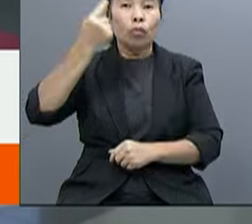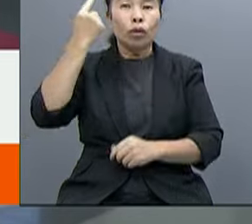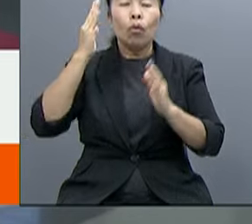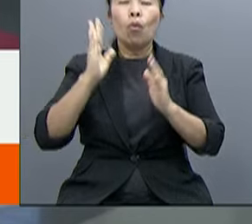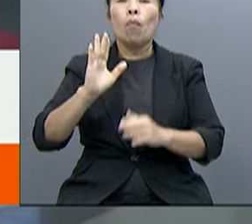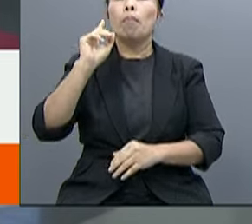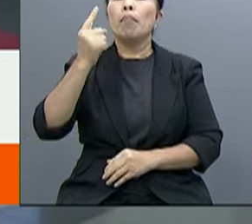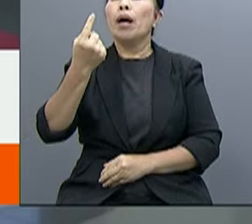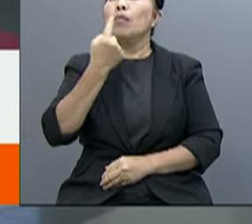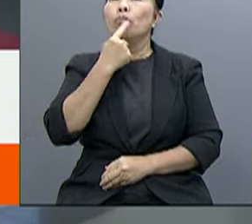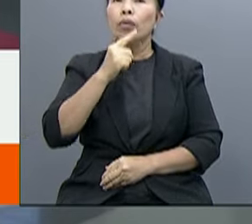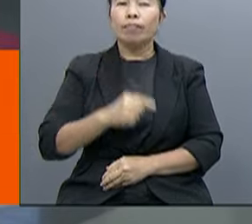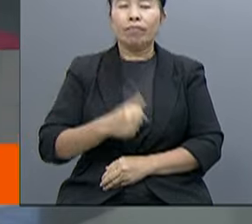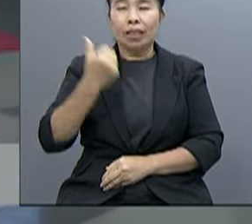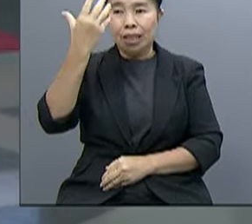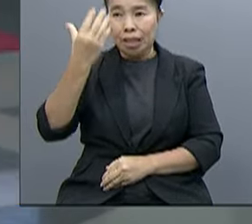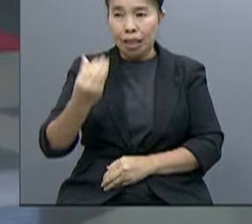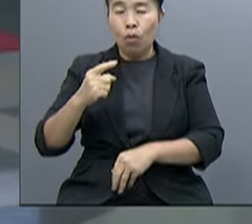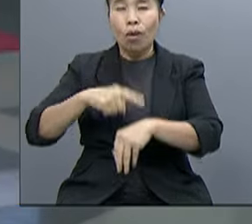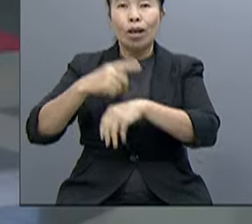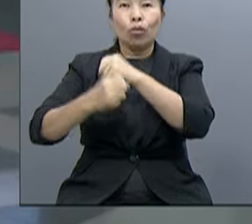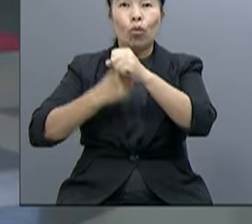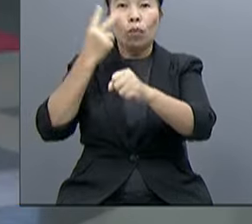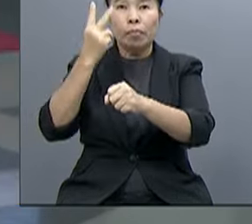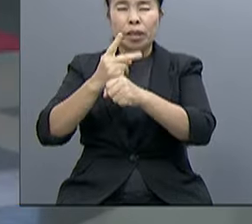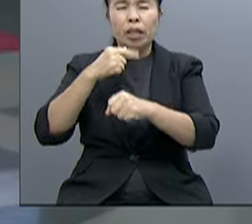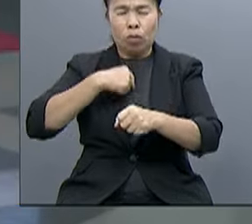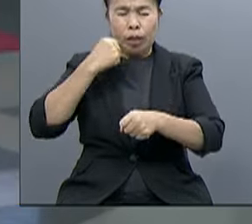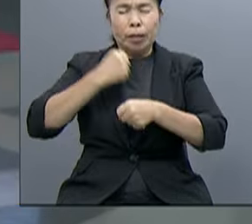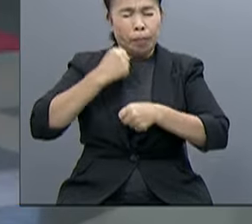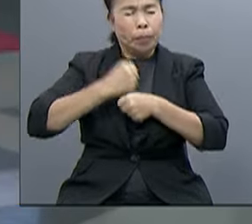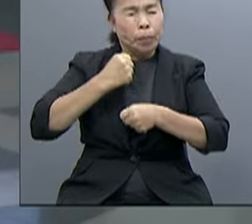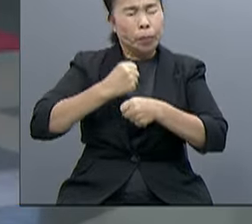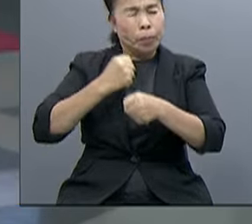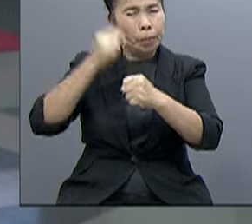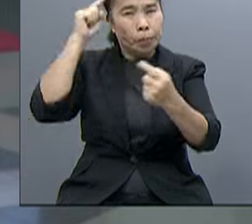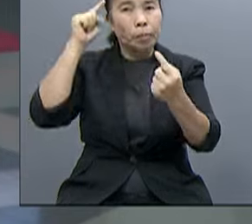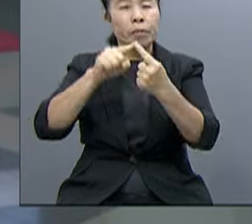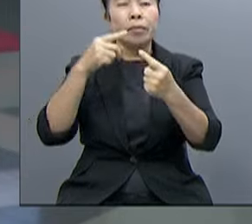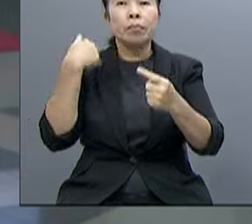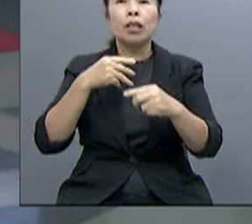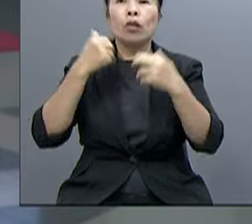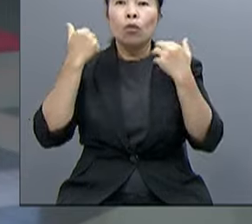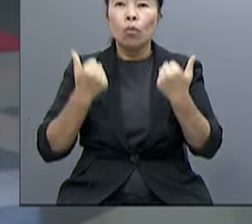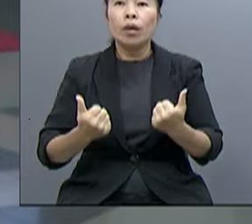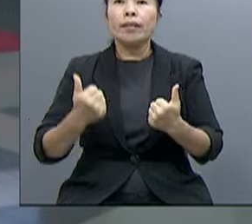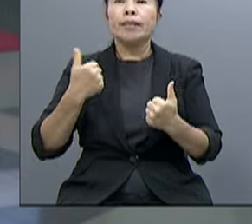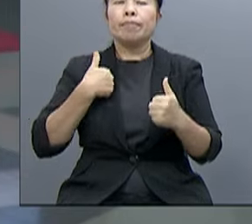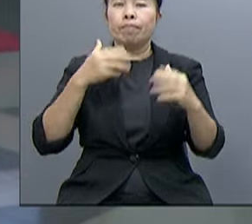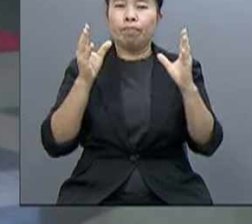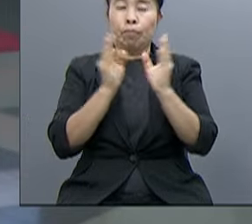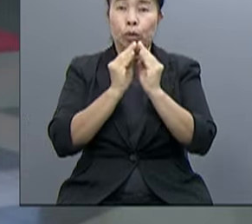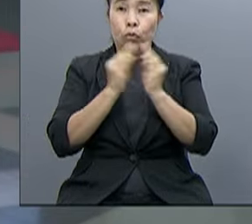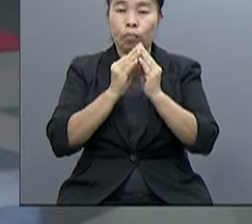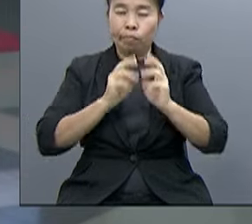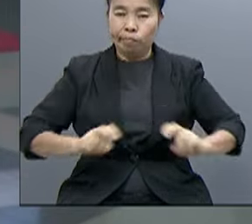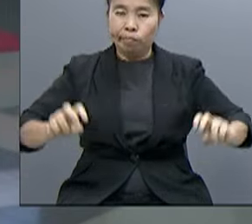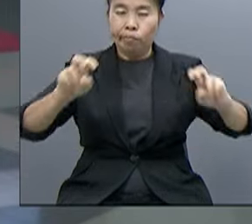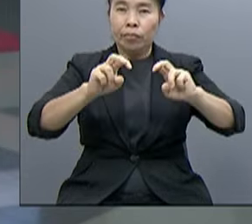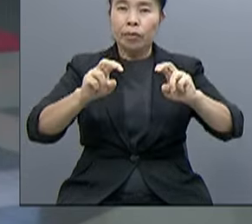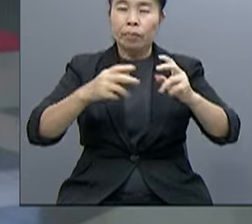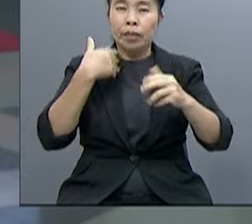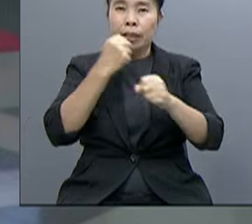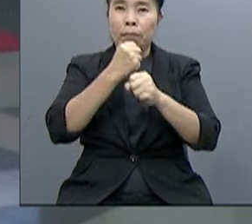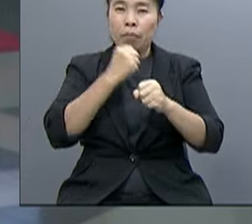ว่าในช่วงที่เหลือของปียังมีภารกิจอีกมากที่ต้องทำเพื่อให้ถึงเป้าหมายค่ะวันนี้จึงได้มีการประชุมมอบนโยบายเร่งด่วนให้กับหน่วยงาน